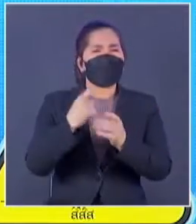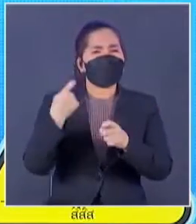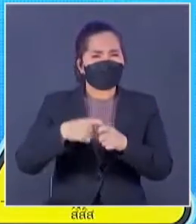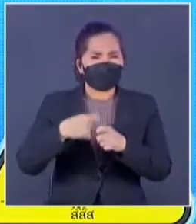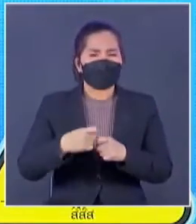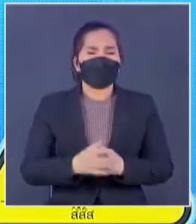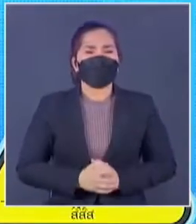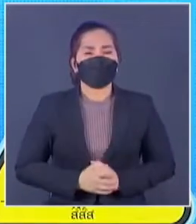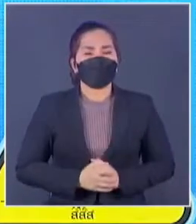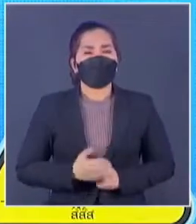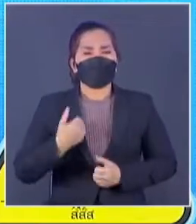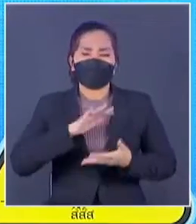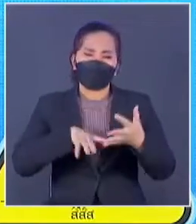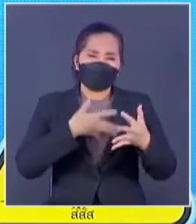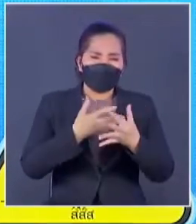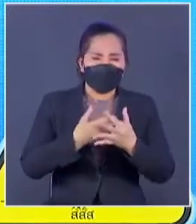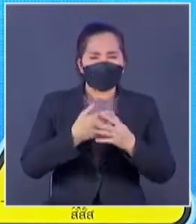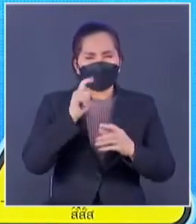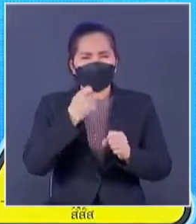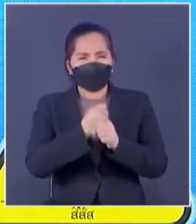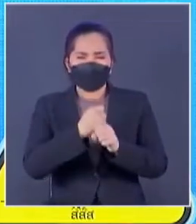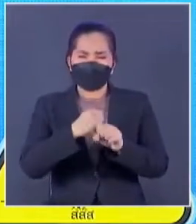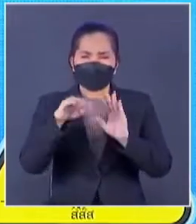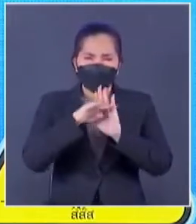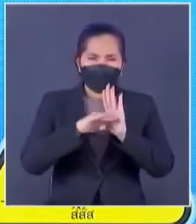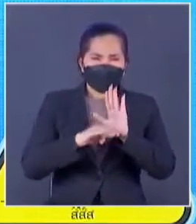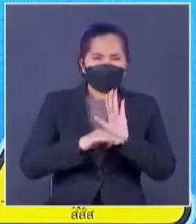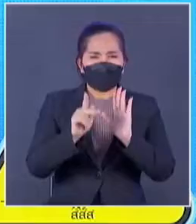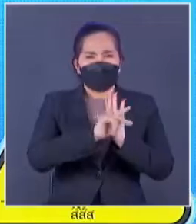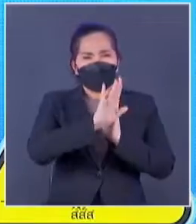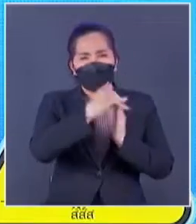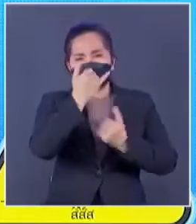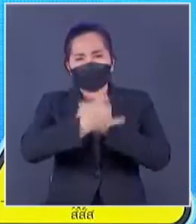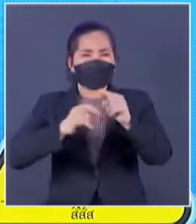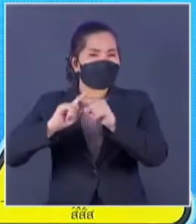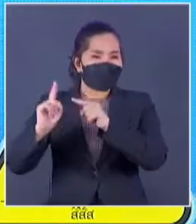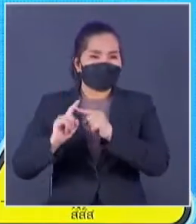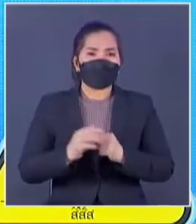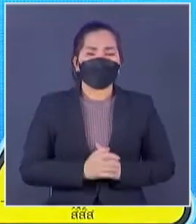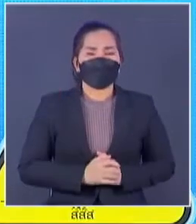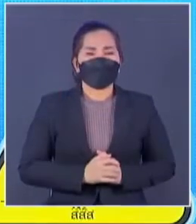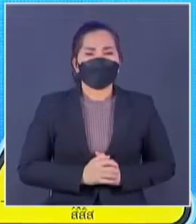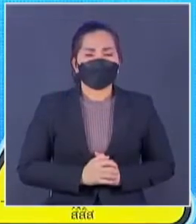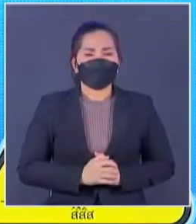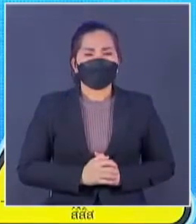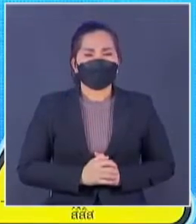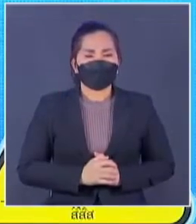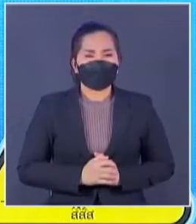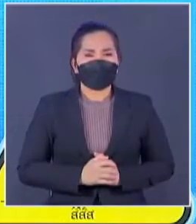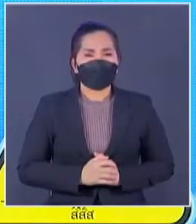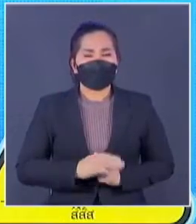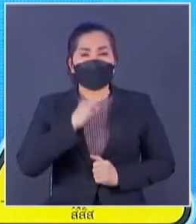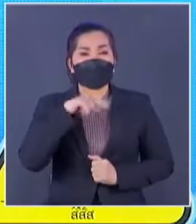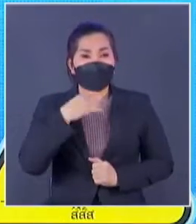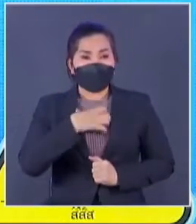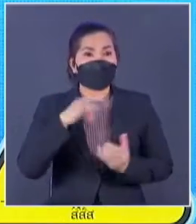เดิมนะครับเราจะมีมาตรการ1 2 3 4ทั้งประเทศต้นทางทั้งประเทศไทยของเราเองที่จะเป็นประเทศปลายทางที่คนไทยจะเดินทางก